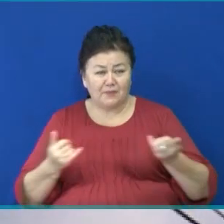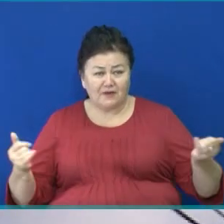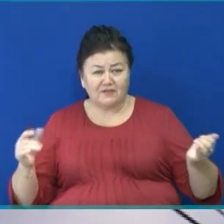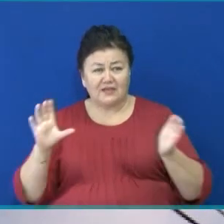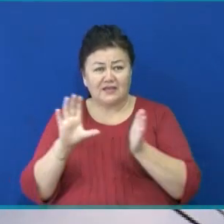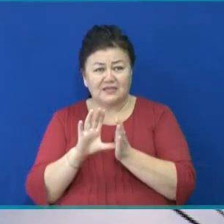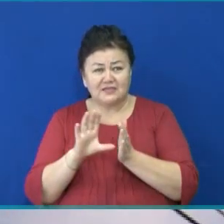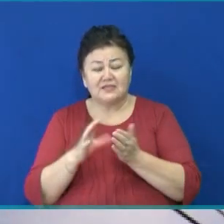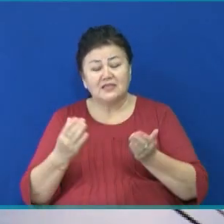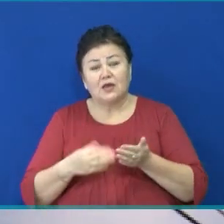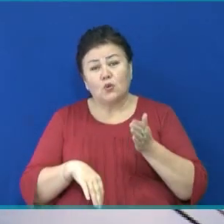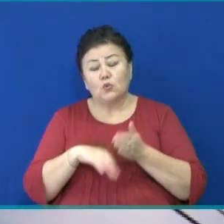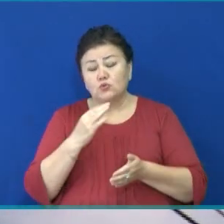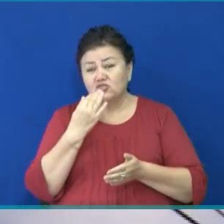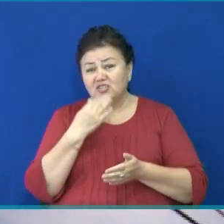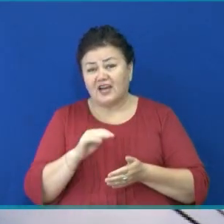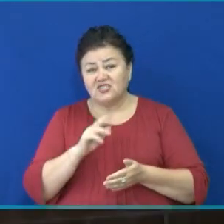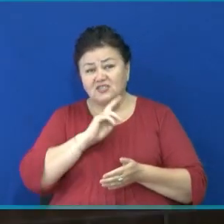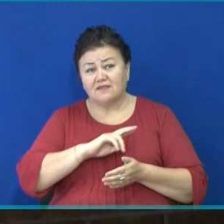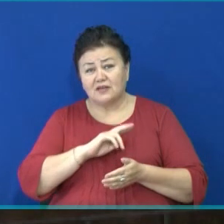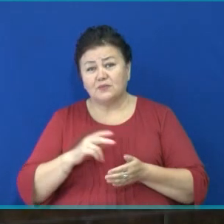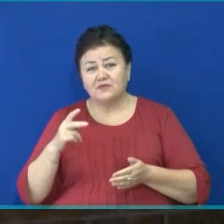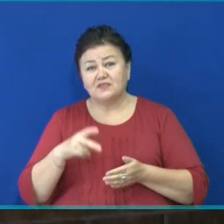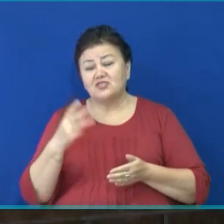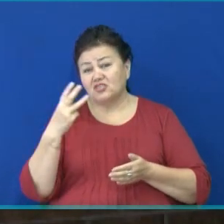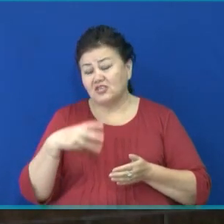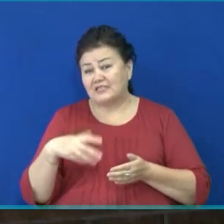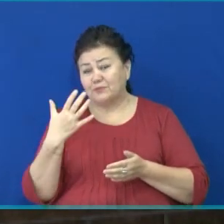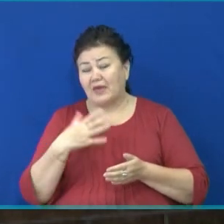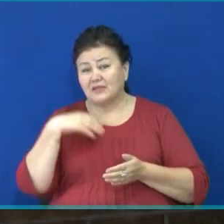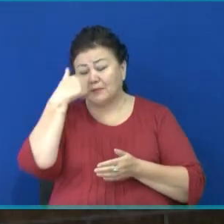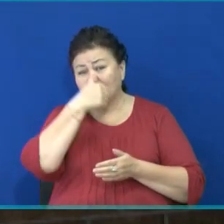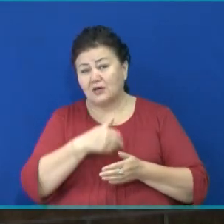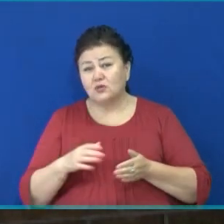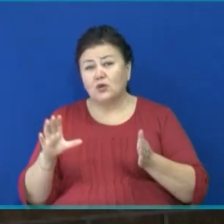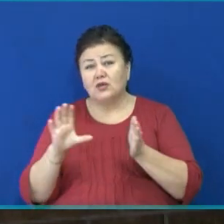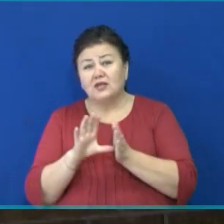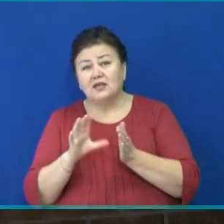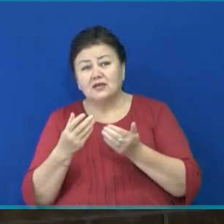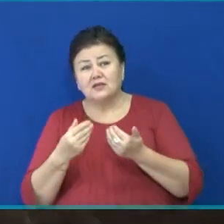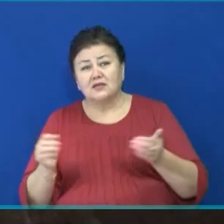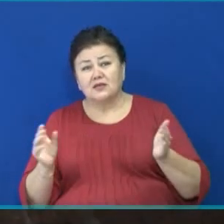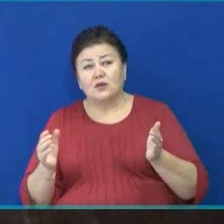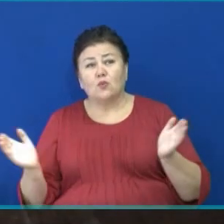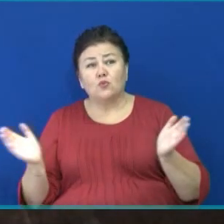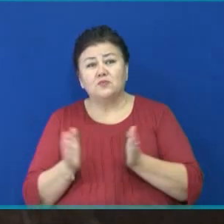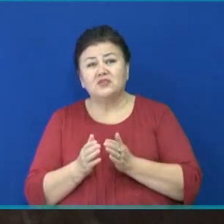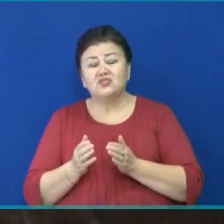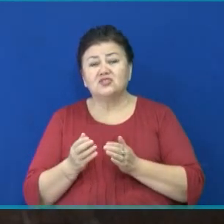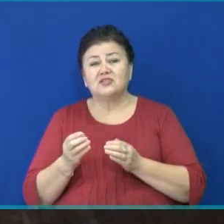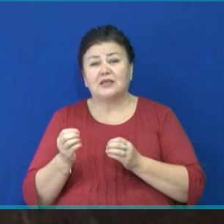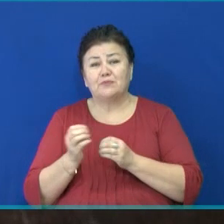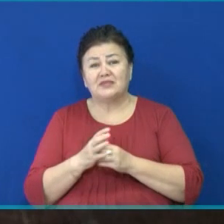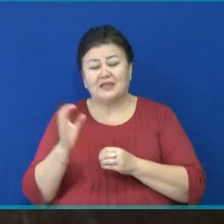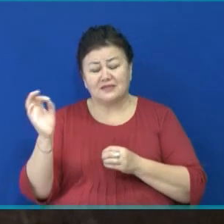жүйесі қызметінің сапасын арттыруға және 2035 жылға қарай өндіруші қуаттардың тозуын 15%-ға төмендетуді